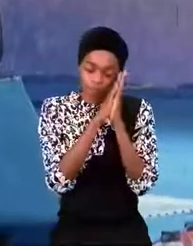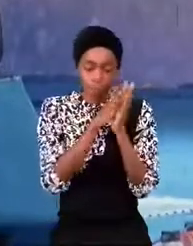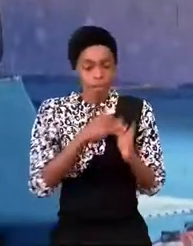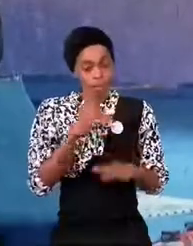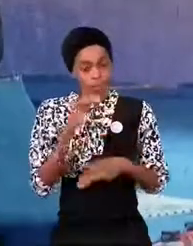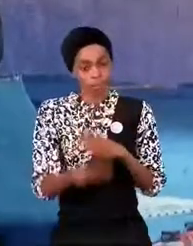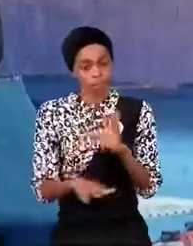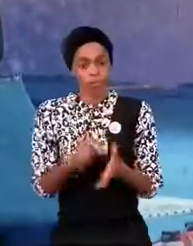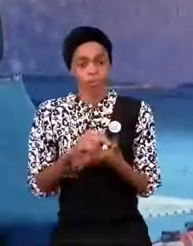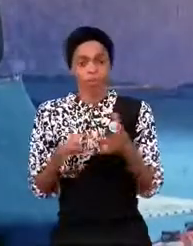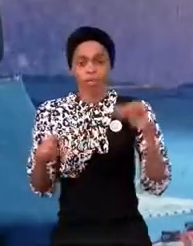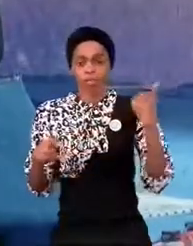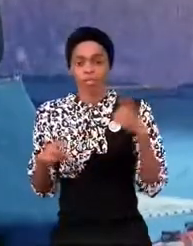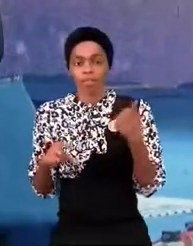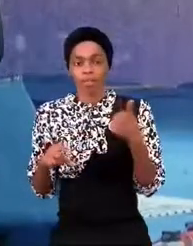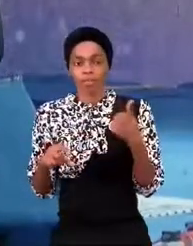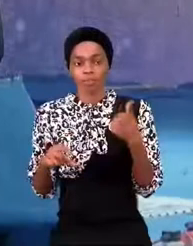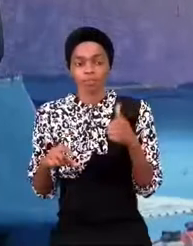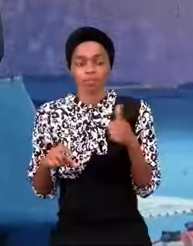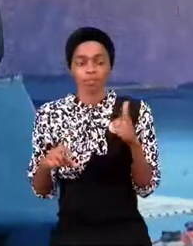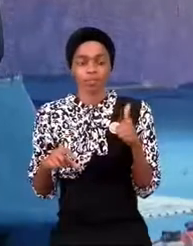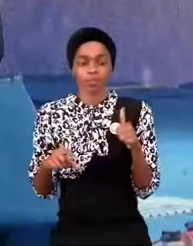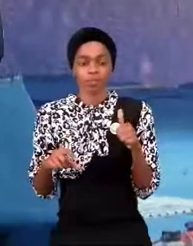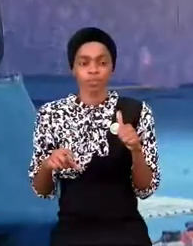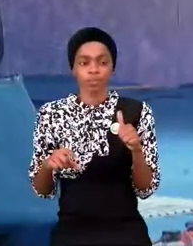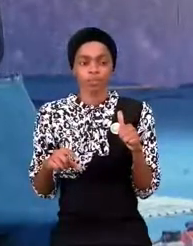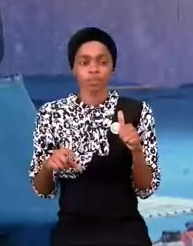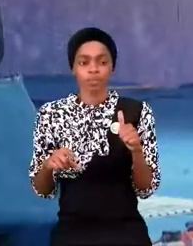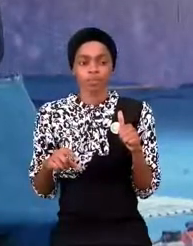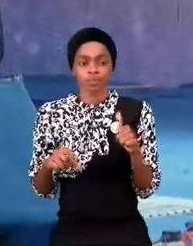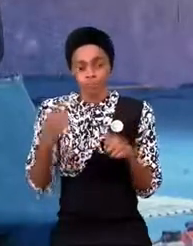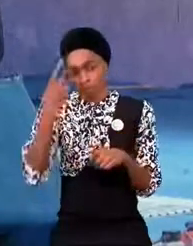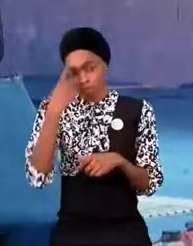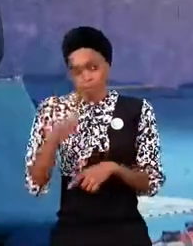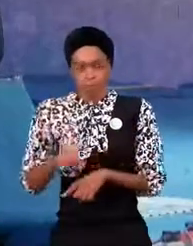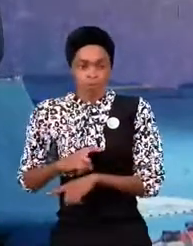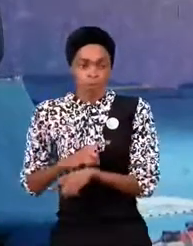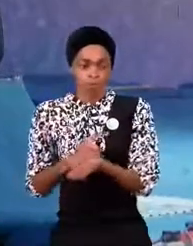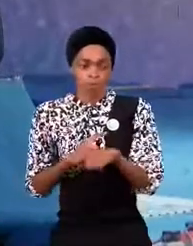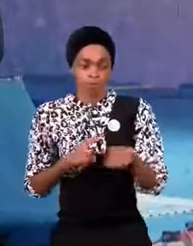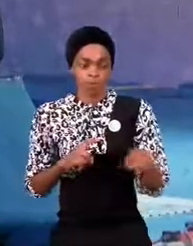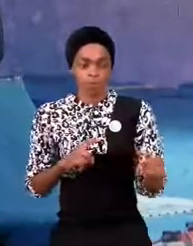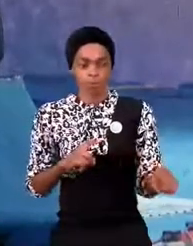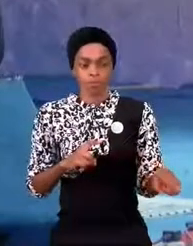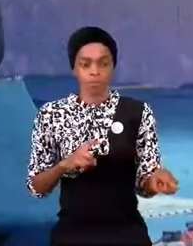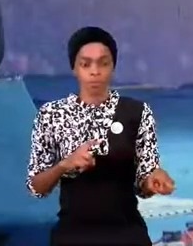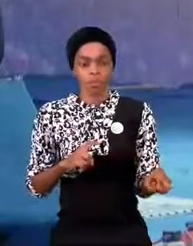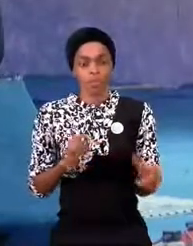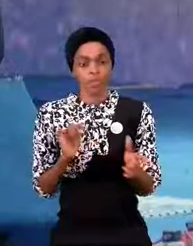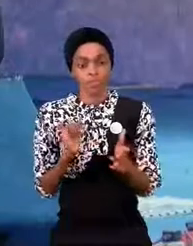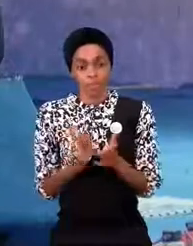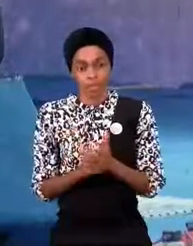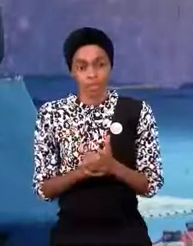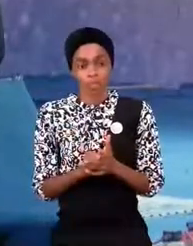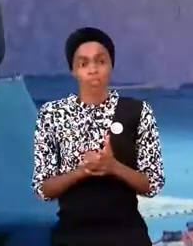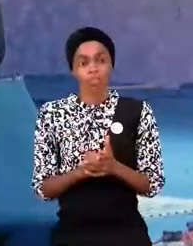Or, afin que vous sachiez que le Fils de l'homme, ça c'est Christ, a